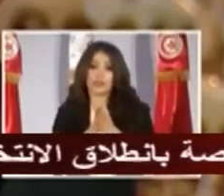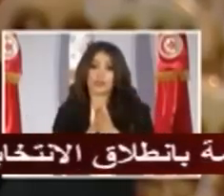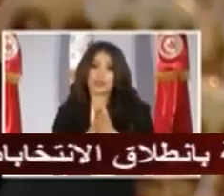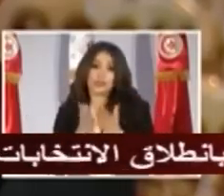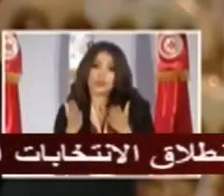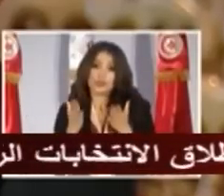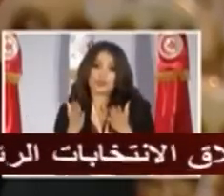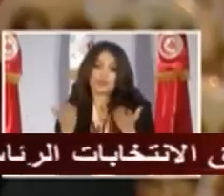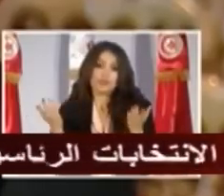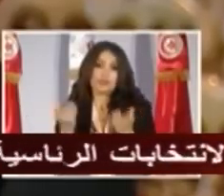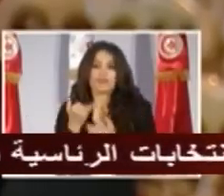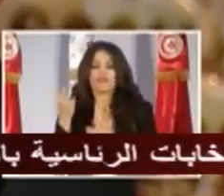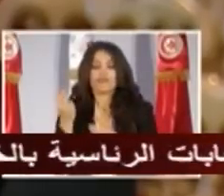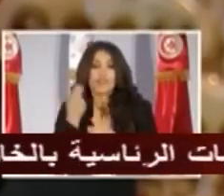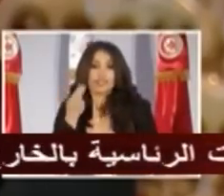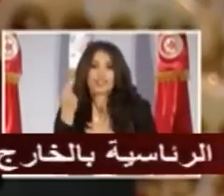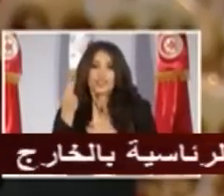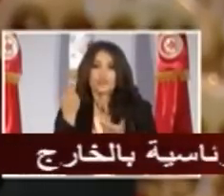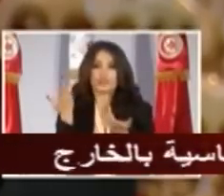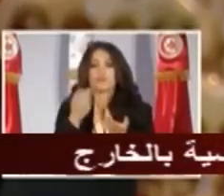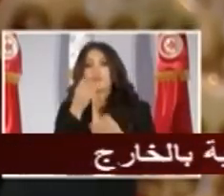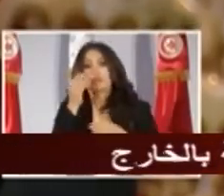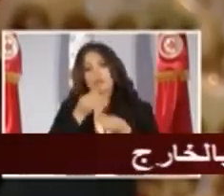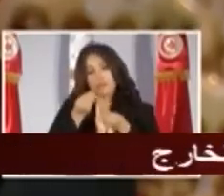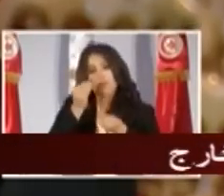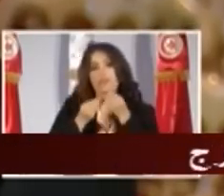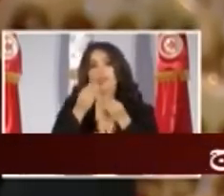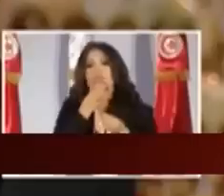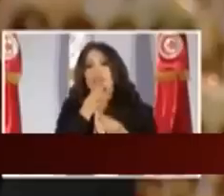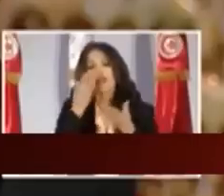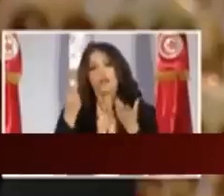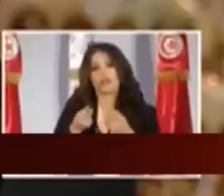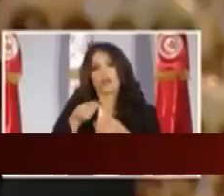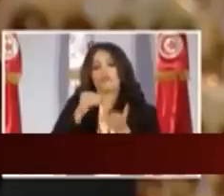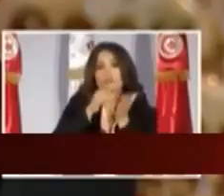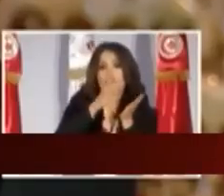غير مسموح له بال بال اه بال انتخاب